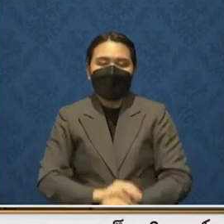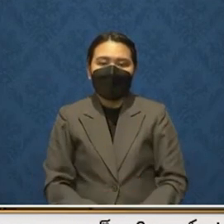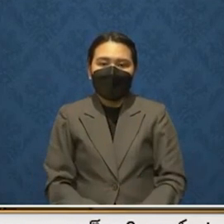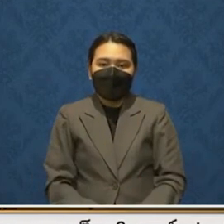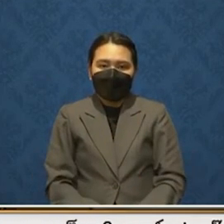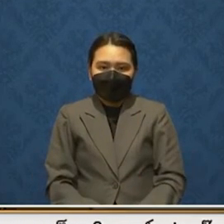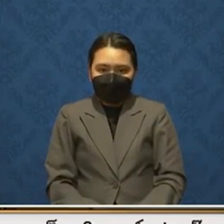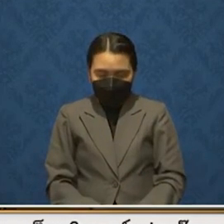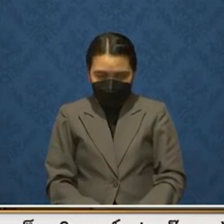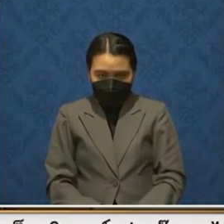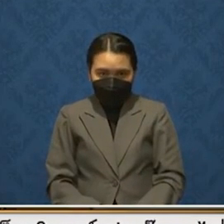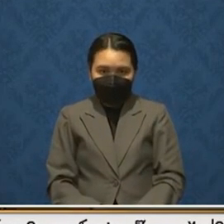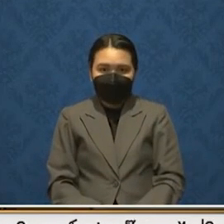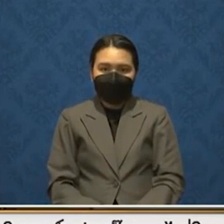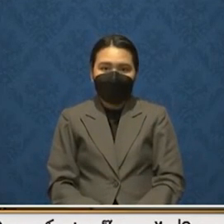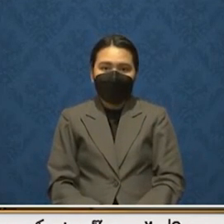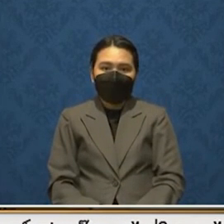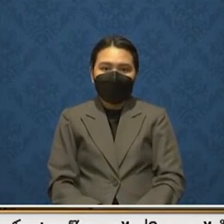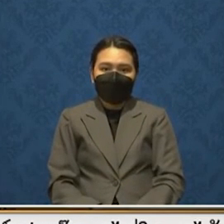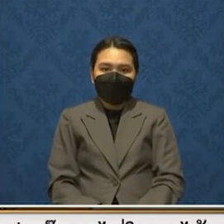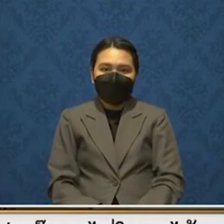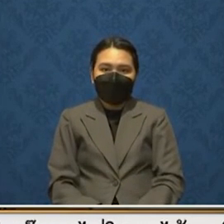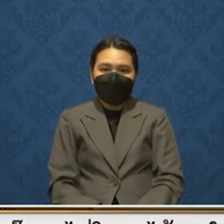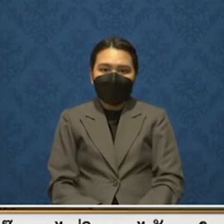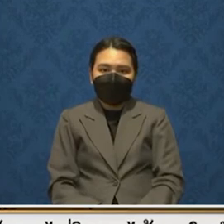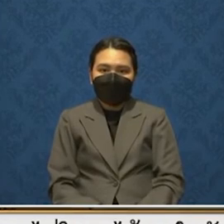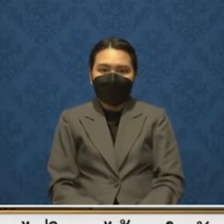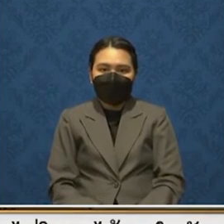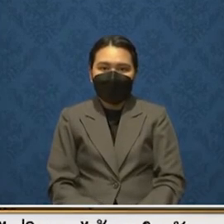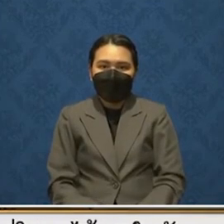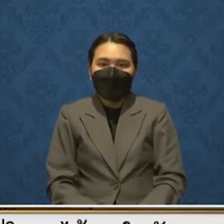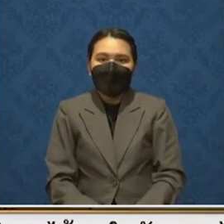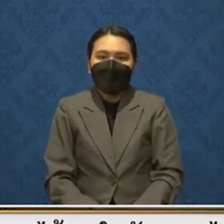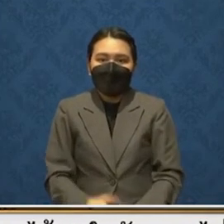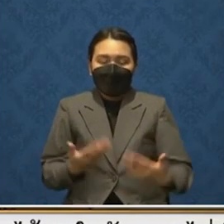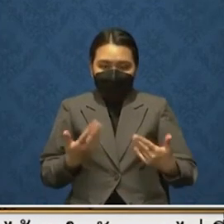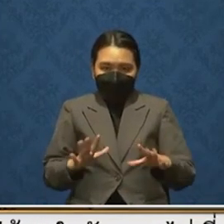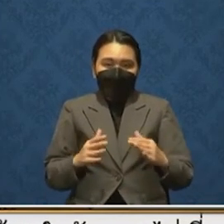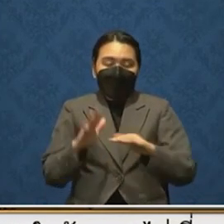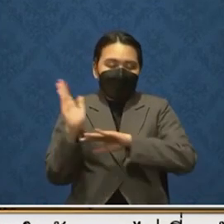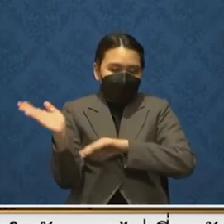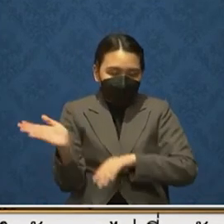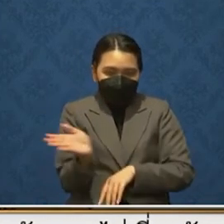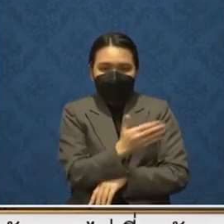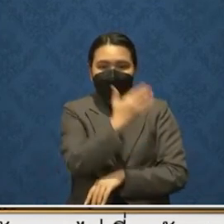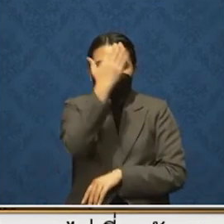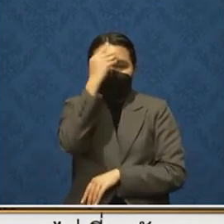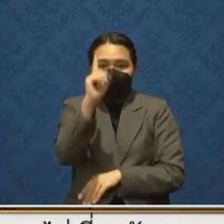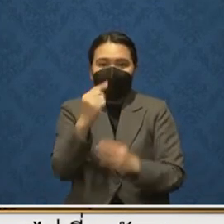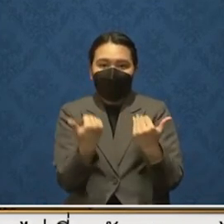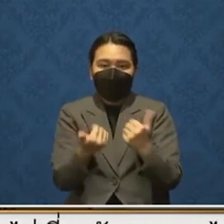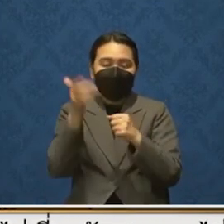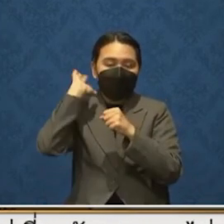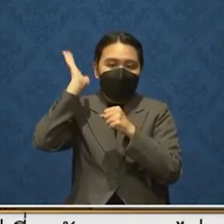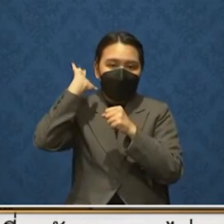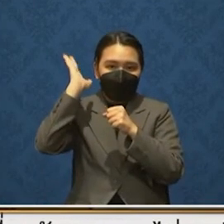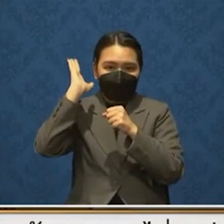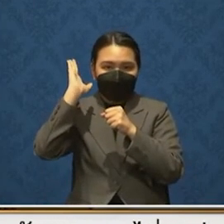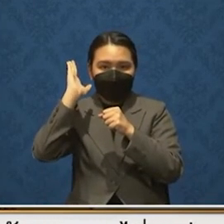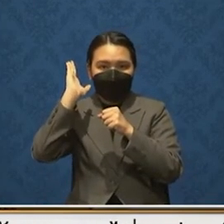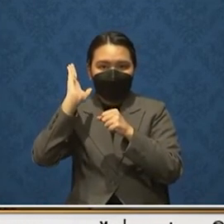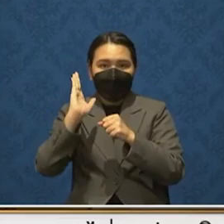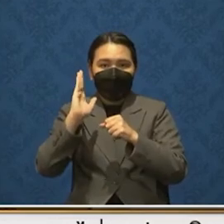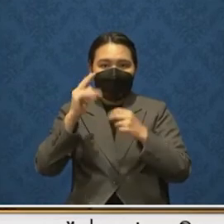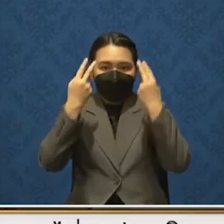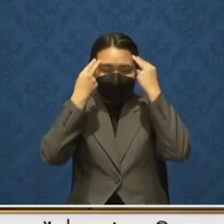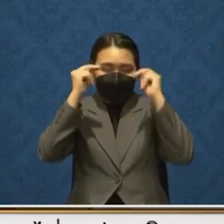าผ่านตรนี้ไปครับเพรวนนี้ยไมไดเป็การไดวภายเรื่องกธิยุตจะอยู่ครบตรงไหน